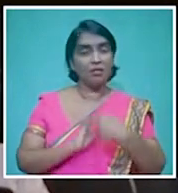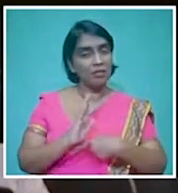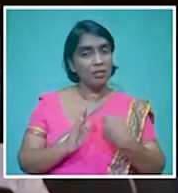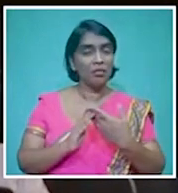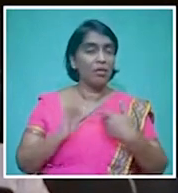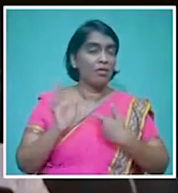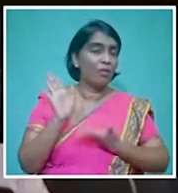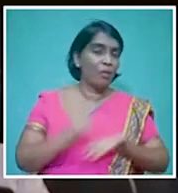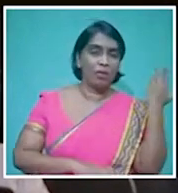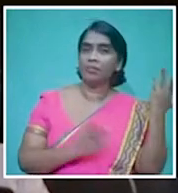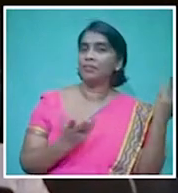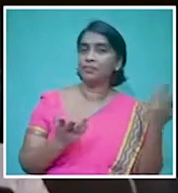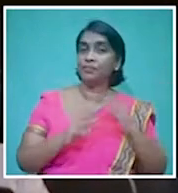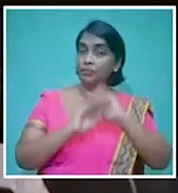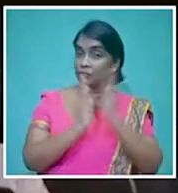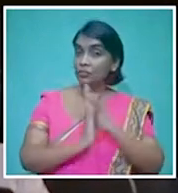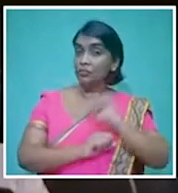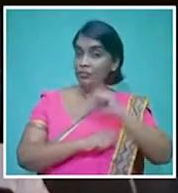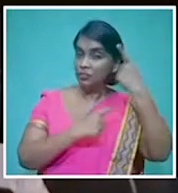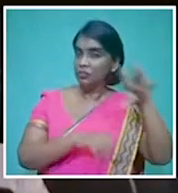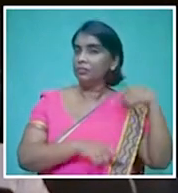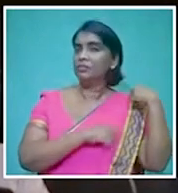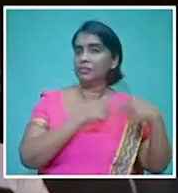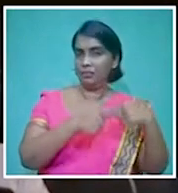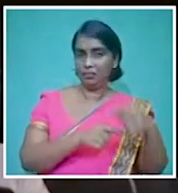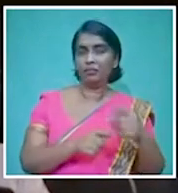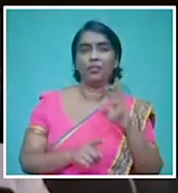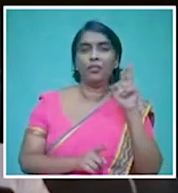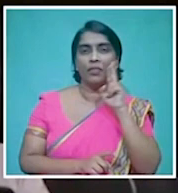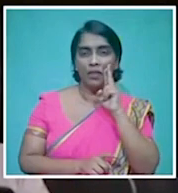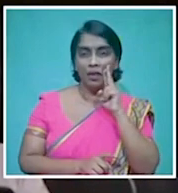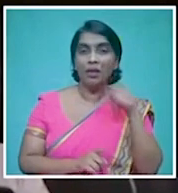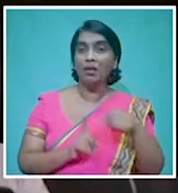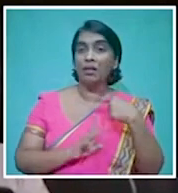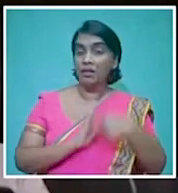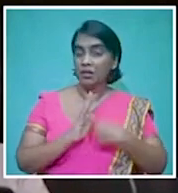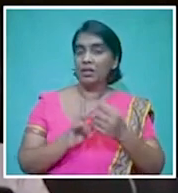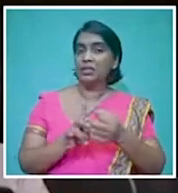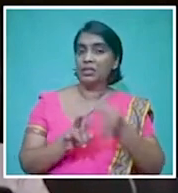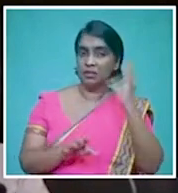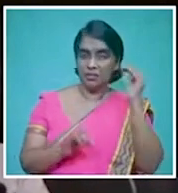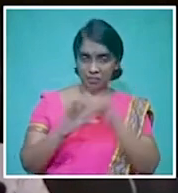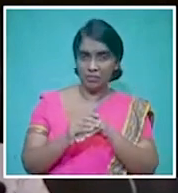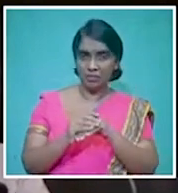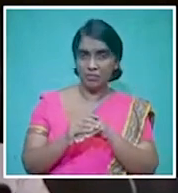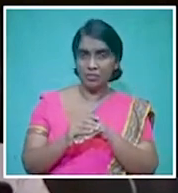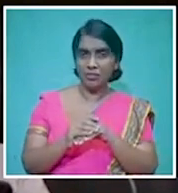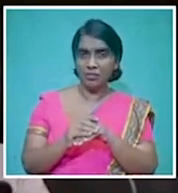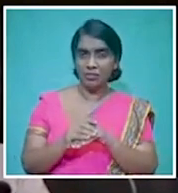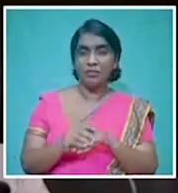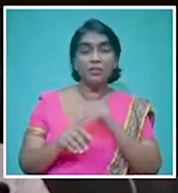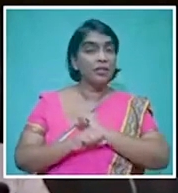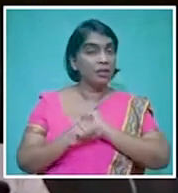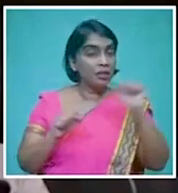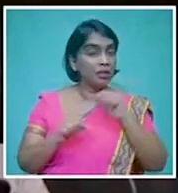පිට වෙන්නවත් ඒ සිද්ධාමය හරහා තමයි රනිල් වික්‍රමසිංහ මේ රටේ ජනාධිපති වෙන්නේ ඒ